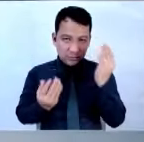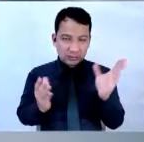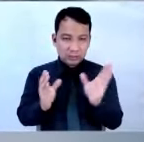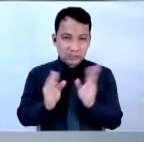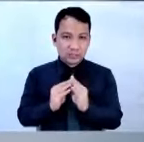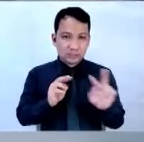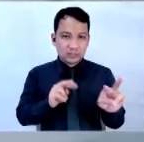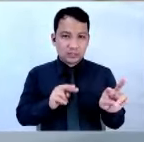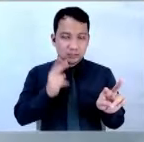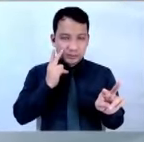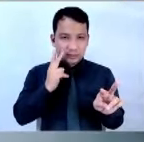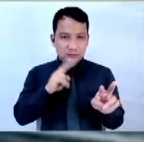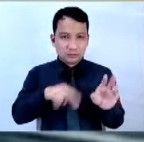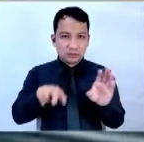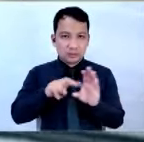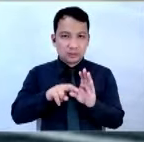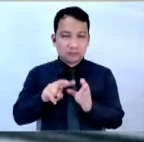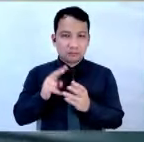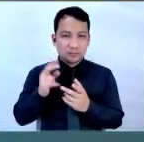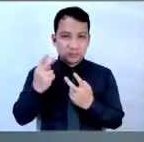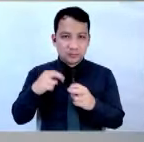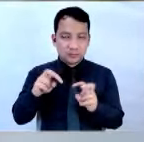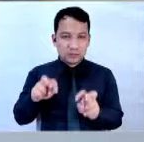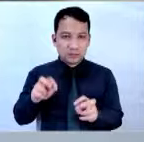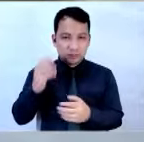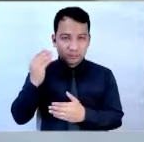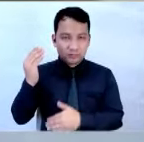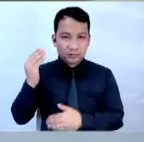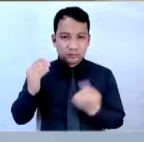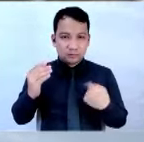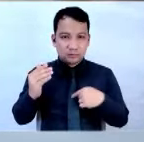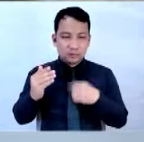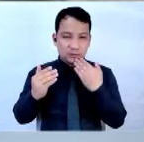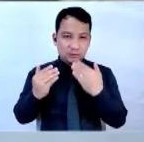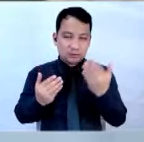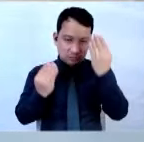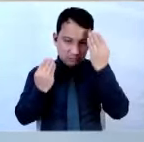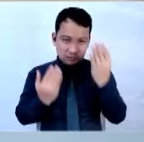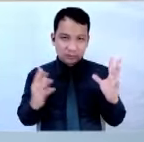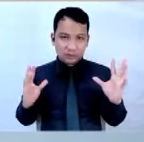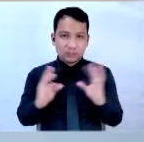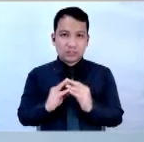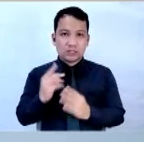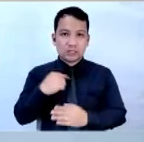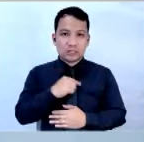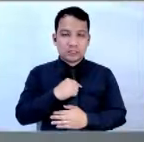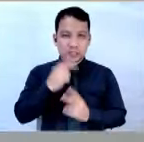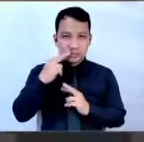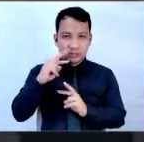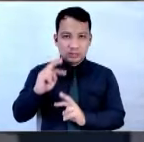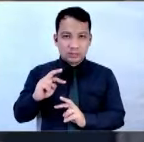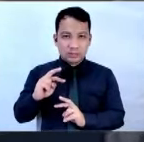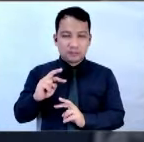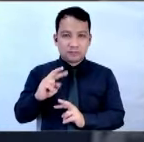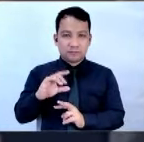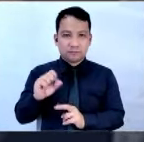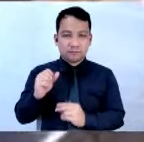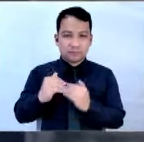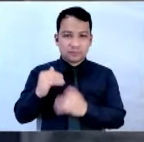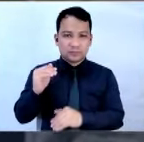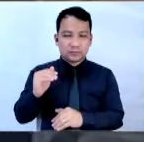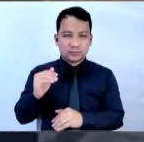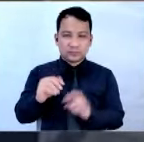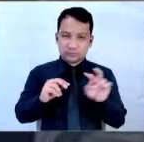bumalik sa sasakyan at may mga bitbit na. Ang mga lalaking ito, pinagnakawan na pala ang naturang convenience store. Makikita sa isa